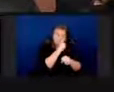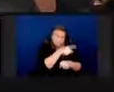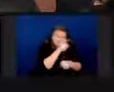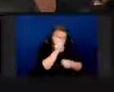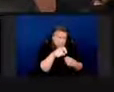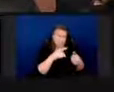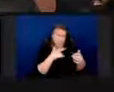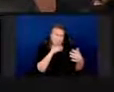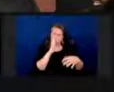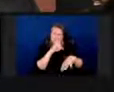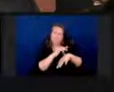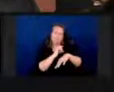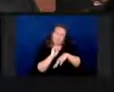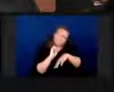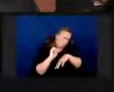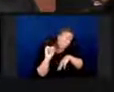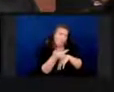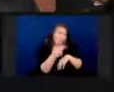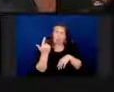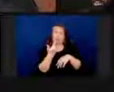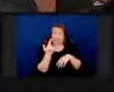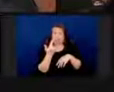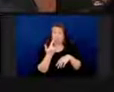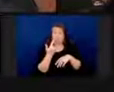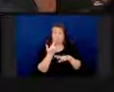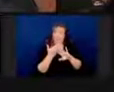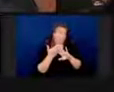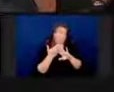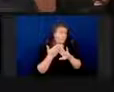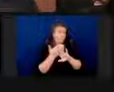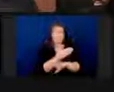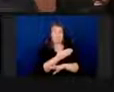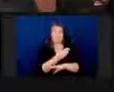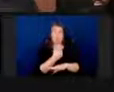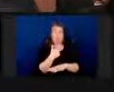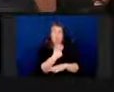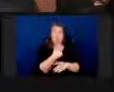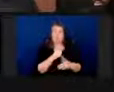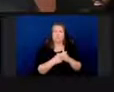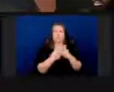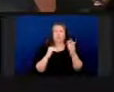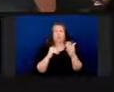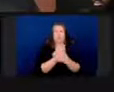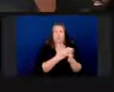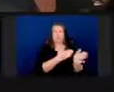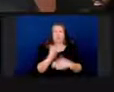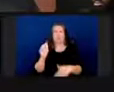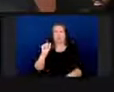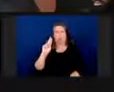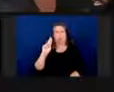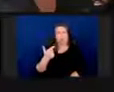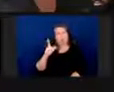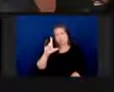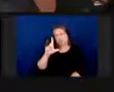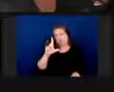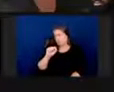فينبغي أن نتأكد من أن نتواصل مع أولياء الأمور